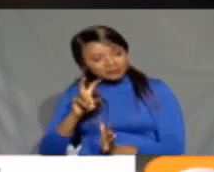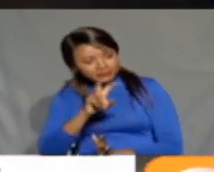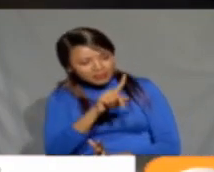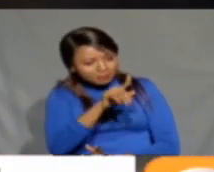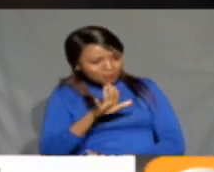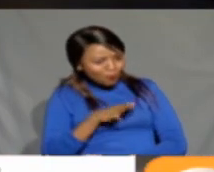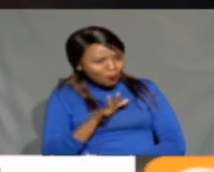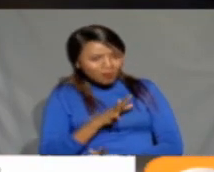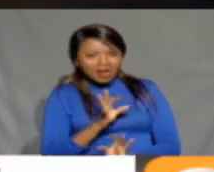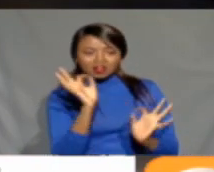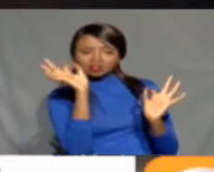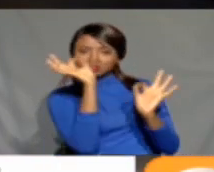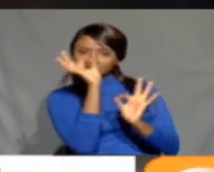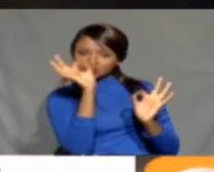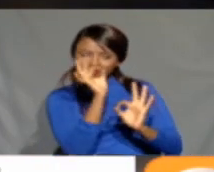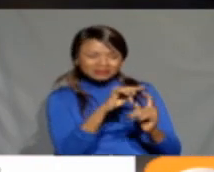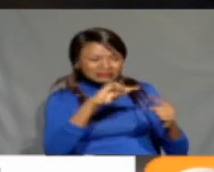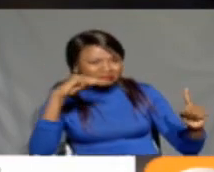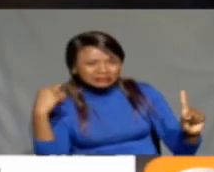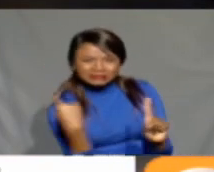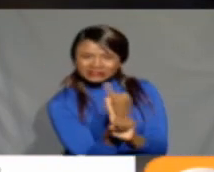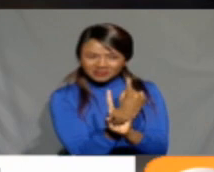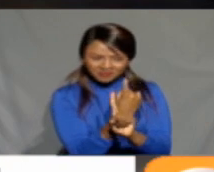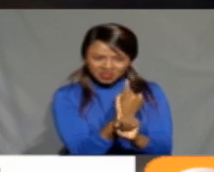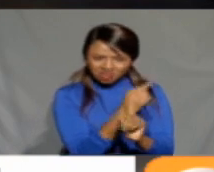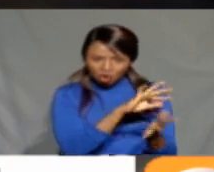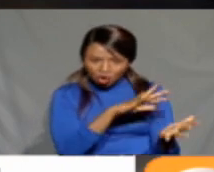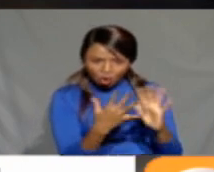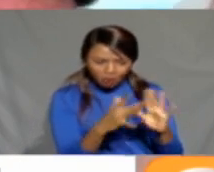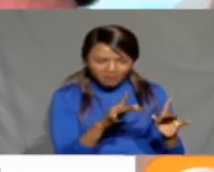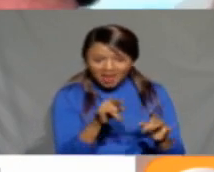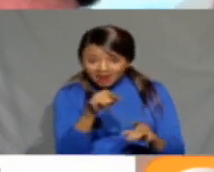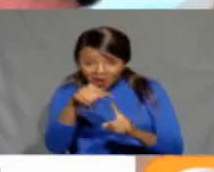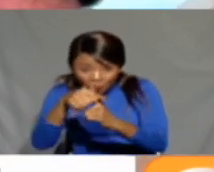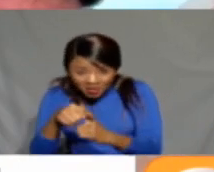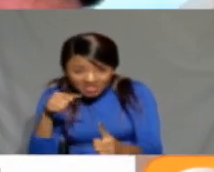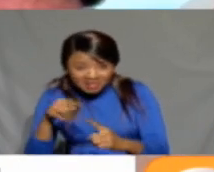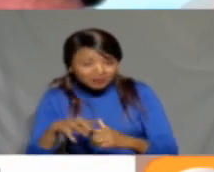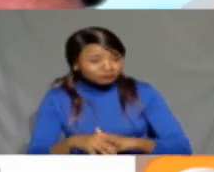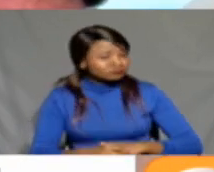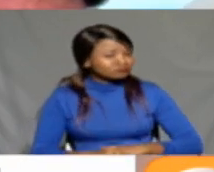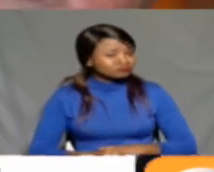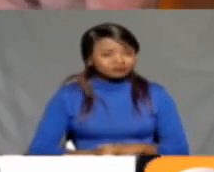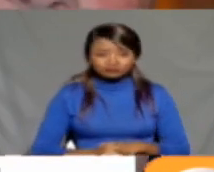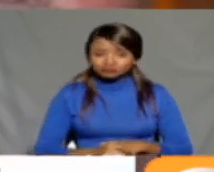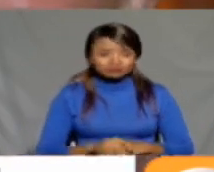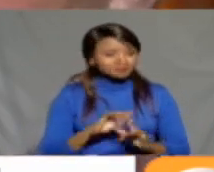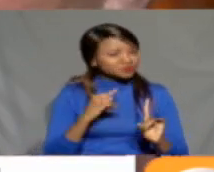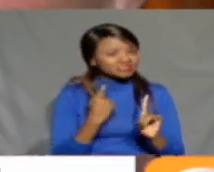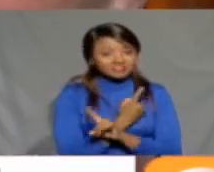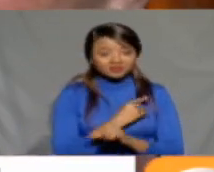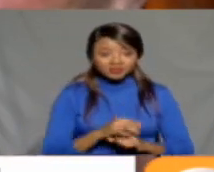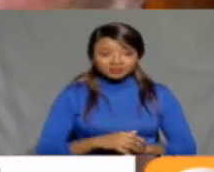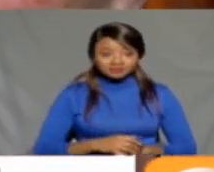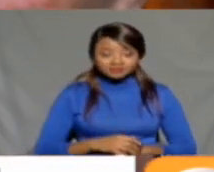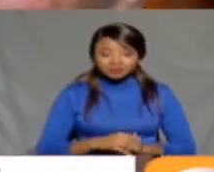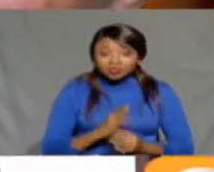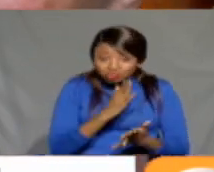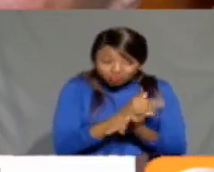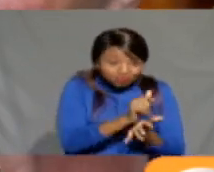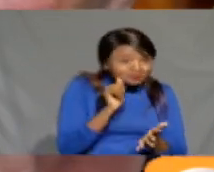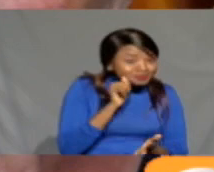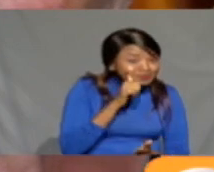Cohen anaelezewa kama mtu tofauti na yule ambaye amejulikana kuwa tangu kupotea kwake Cohen. Nice,